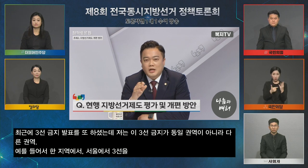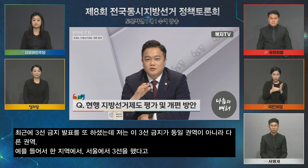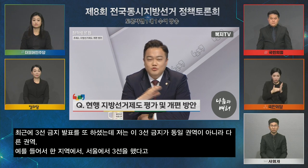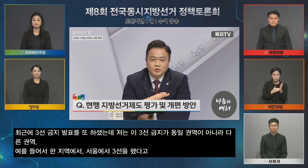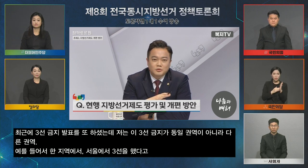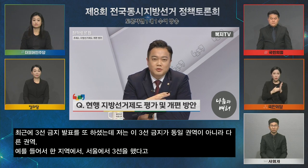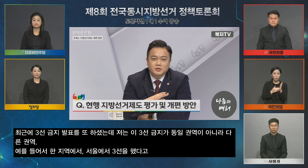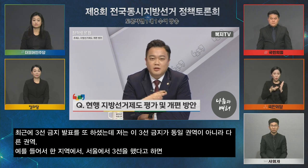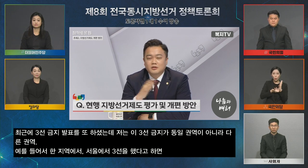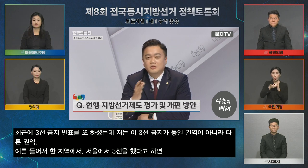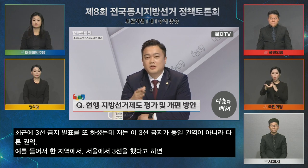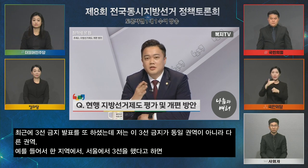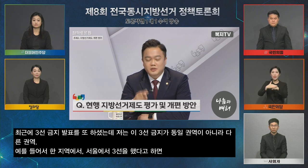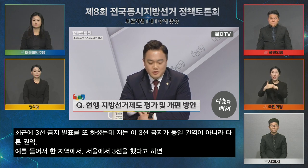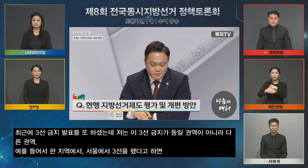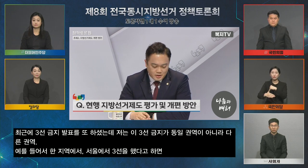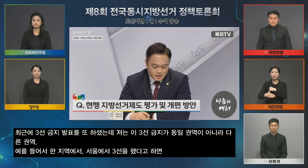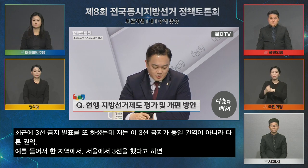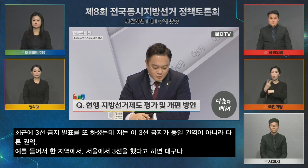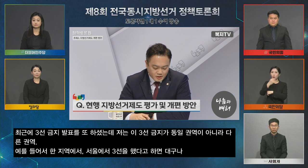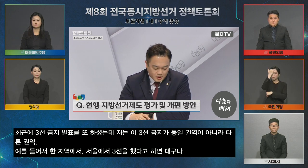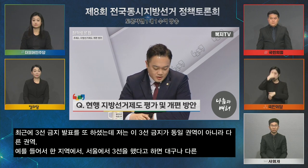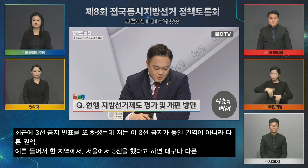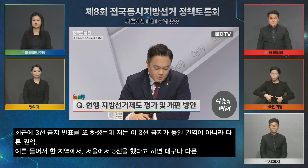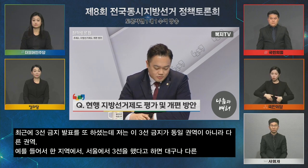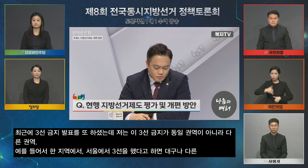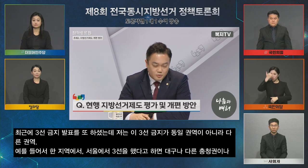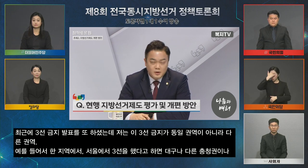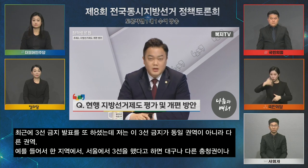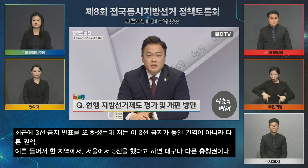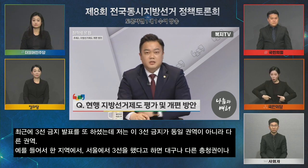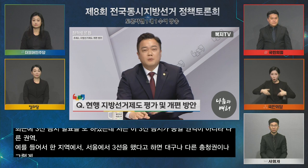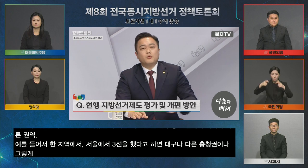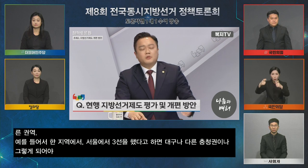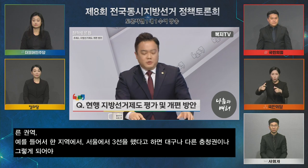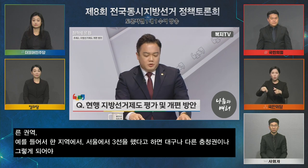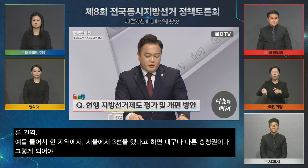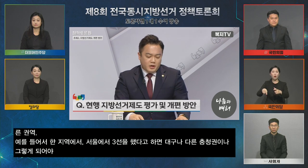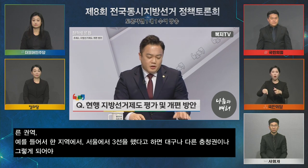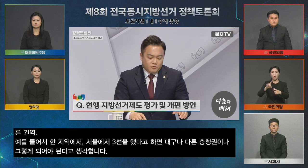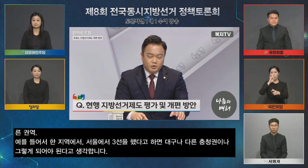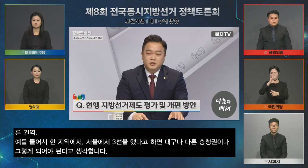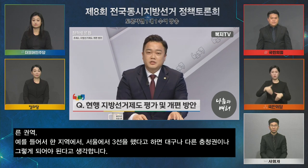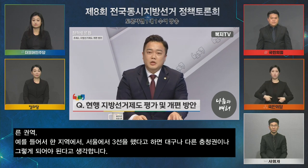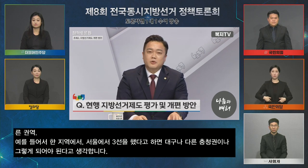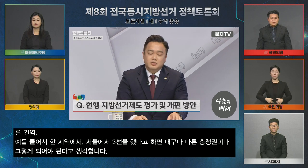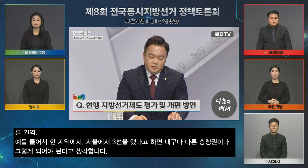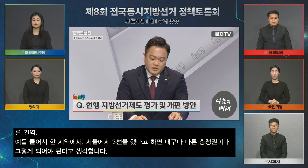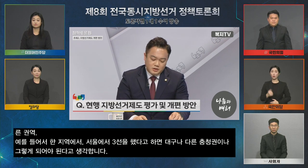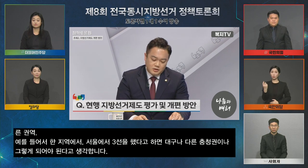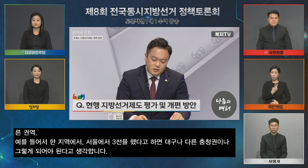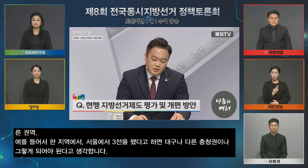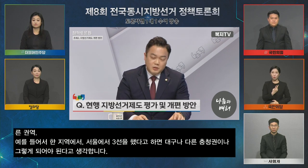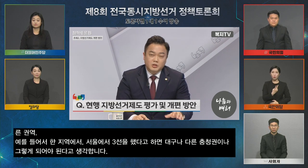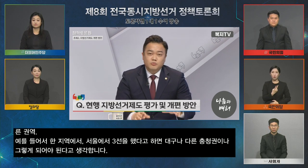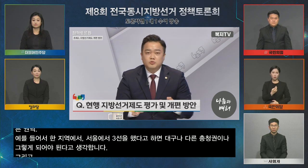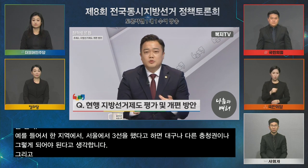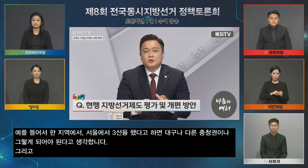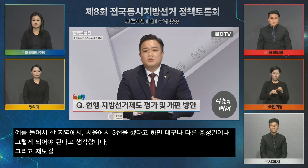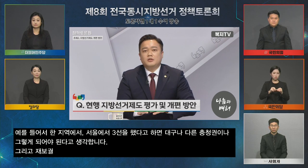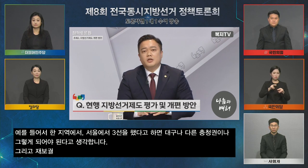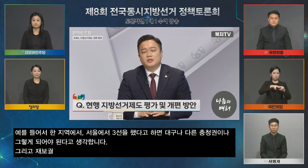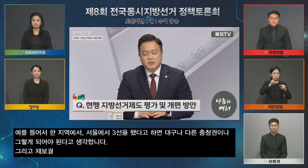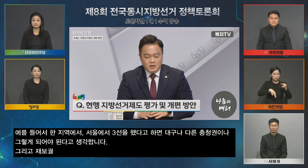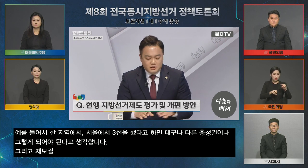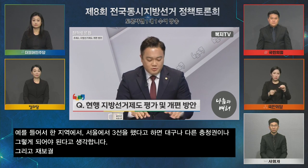다른 충청권이나 그렇게 돼야 된다고 생각이 듭니다. 그리고 재보궐선거의 원인을 제공한 정당은 이번에